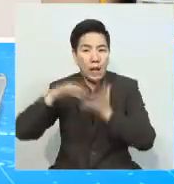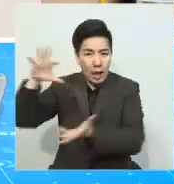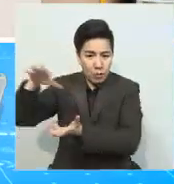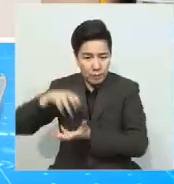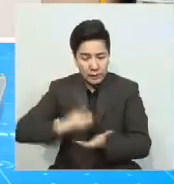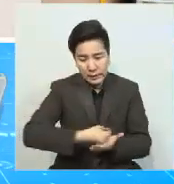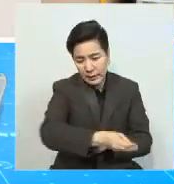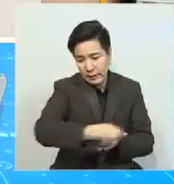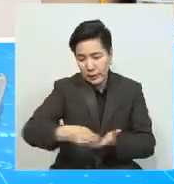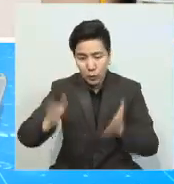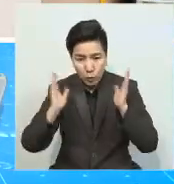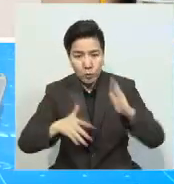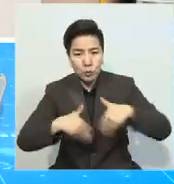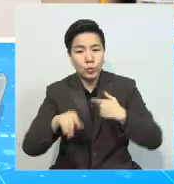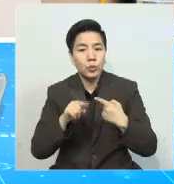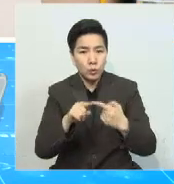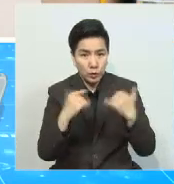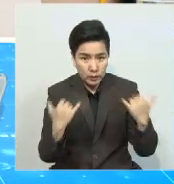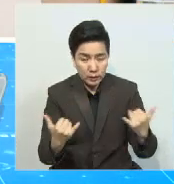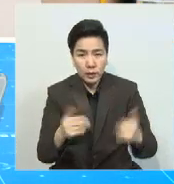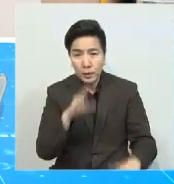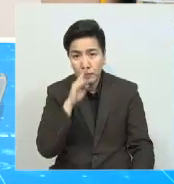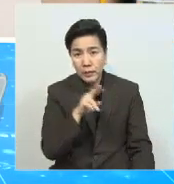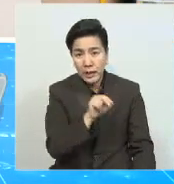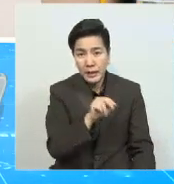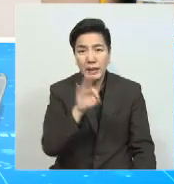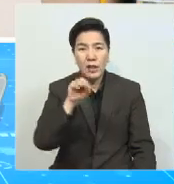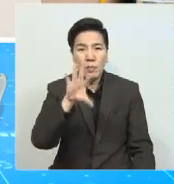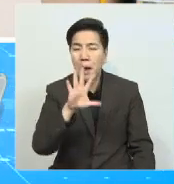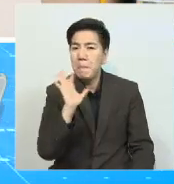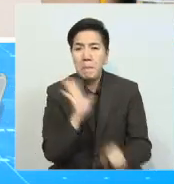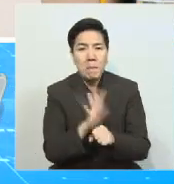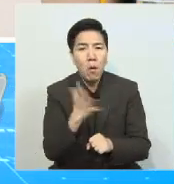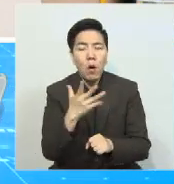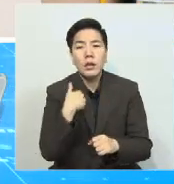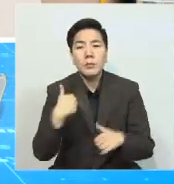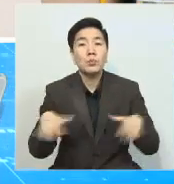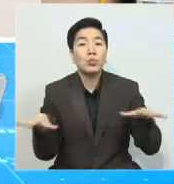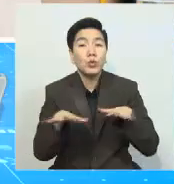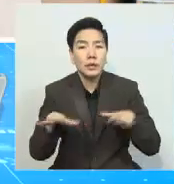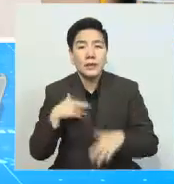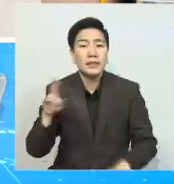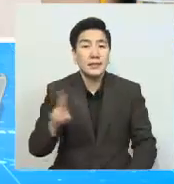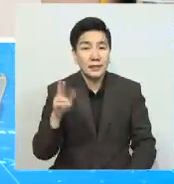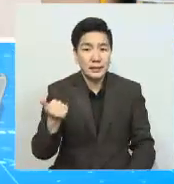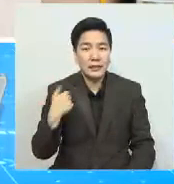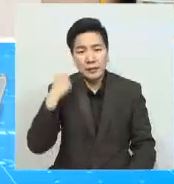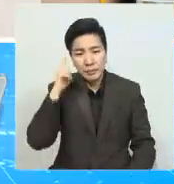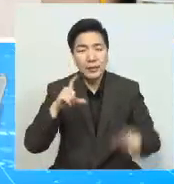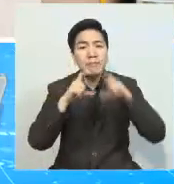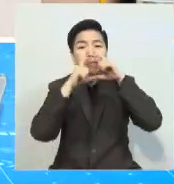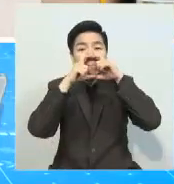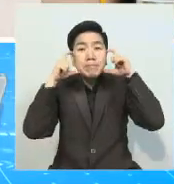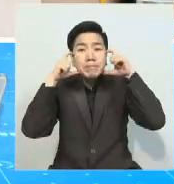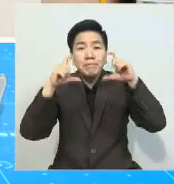พื่อจะมาแจกจ่ายพี่น้องประชาชนต่อไปทีนี้ถ้า N95 ไม่พอเนี่ยถ้าท่านมีหน้ากากปกติที่ใช้กันอยู่ที่เป็นสี่เหลี่ยม